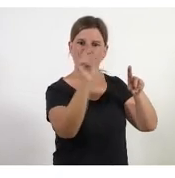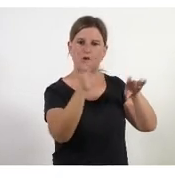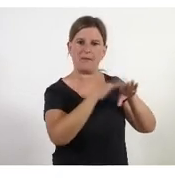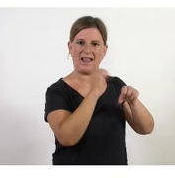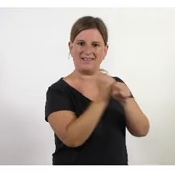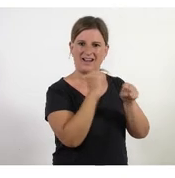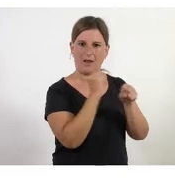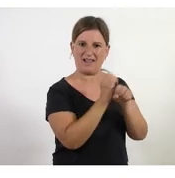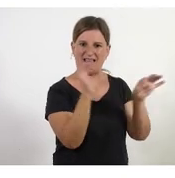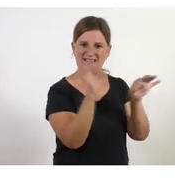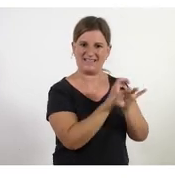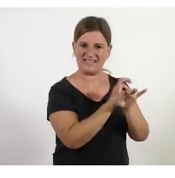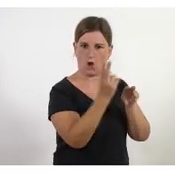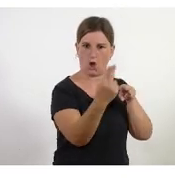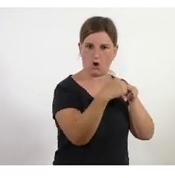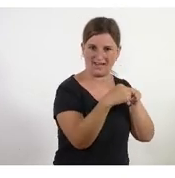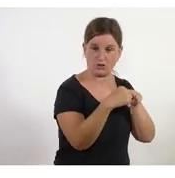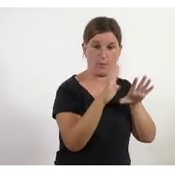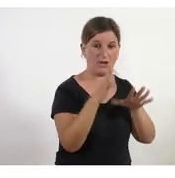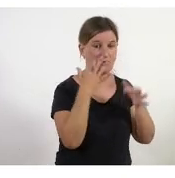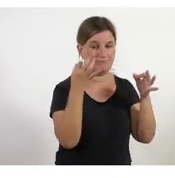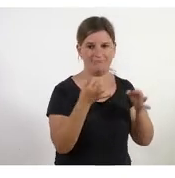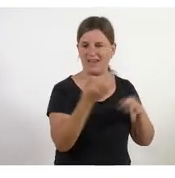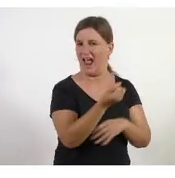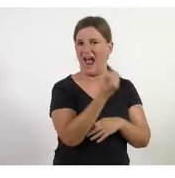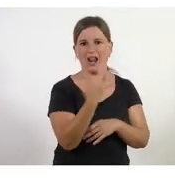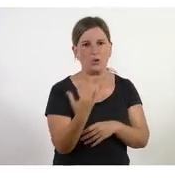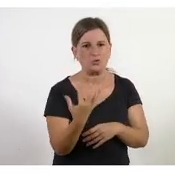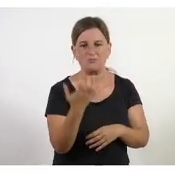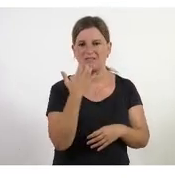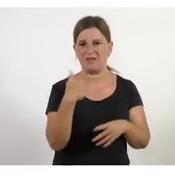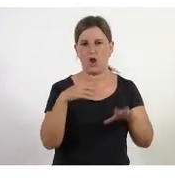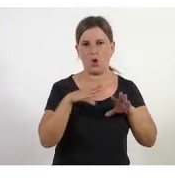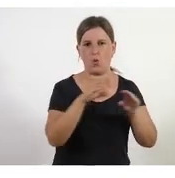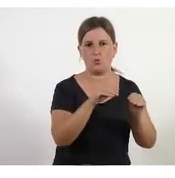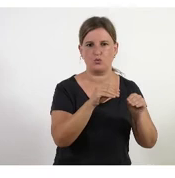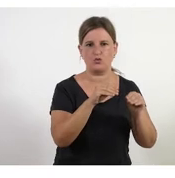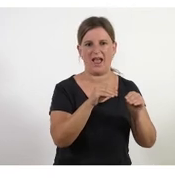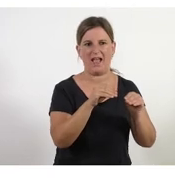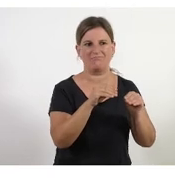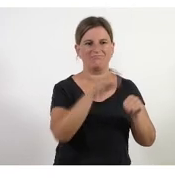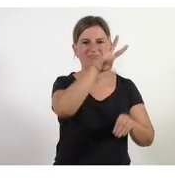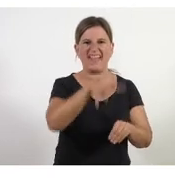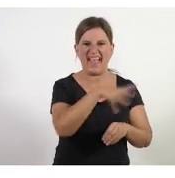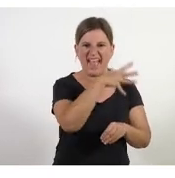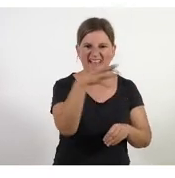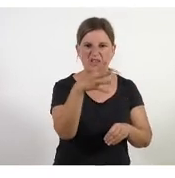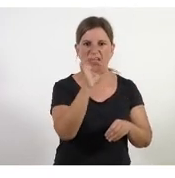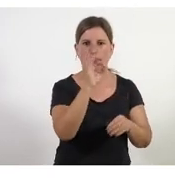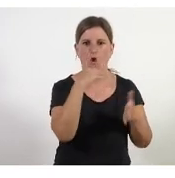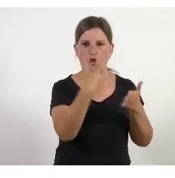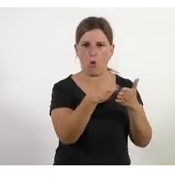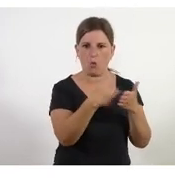desconnectats. Però, a l'hora de la veritat, hi ha certes funcionalitats, si estem fent servir un Excel, un document, segons el tipus